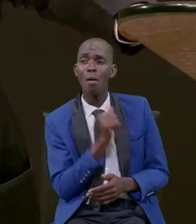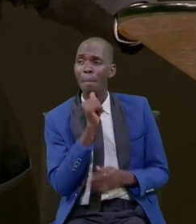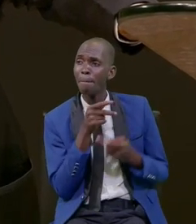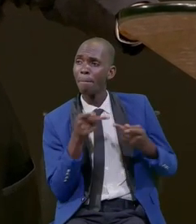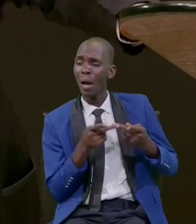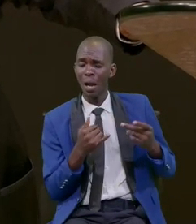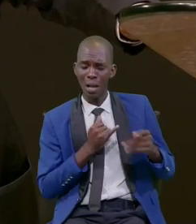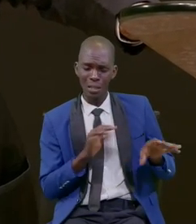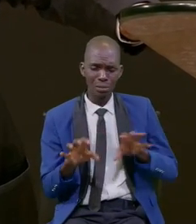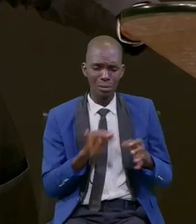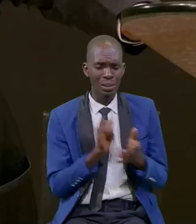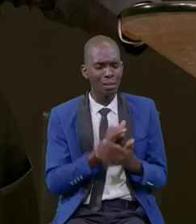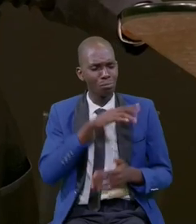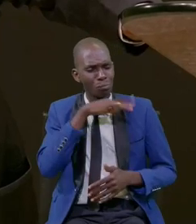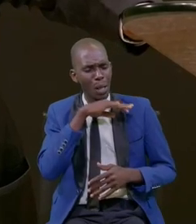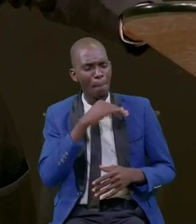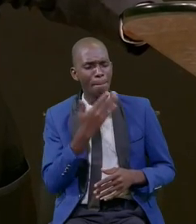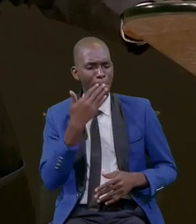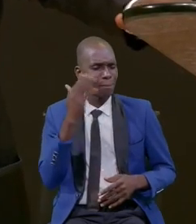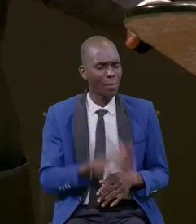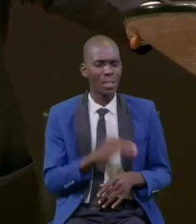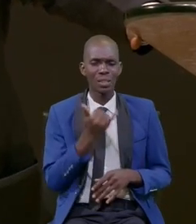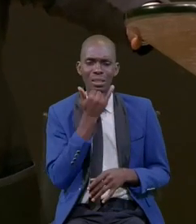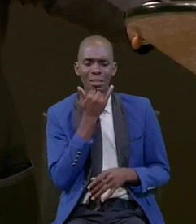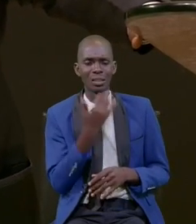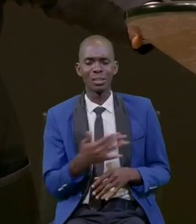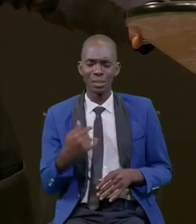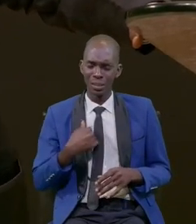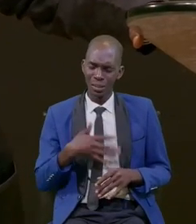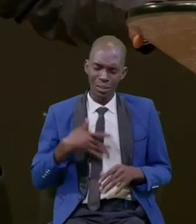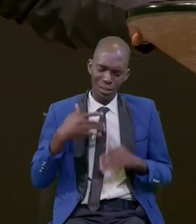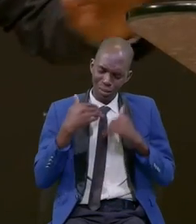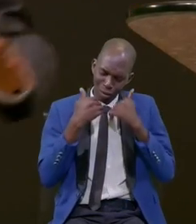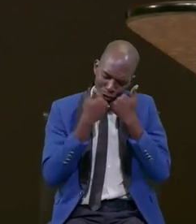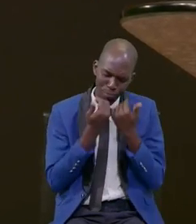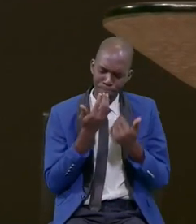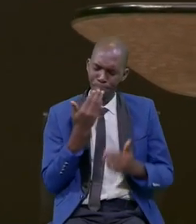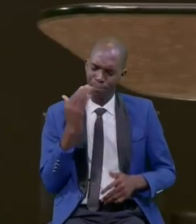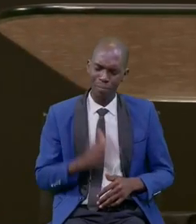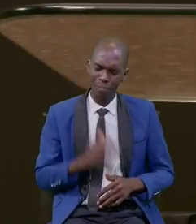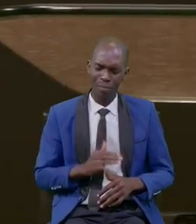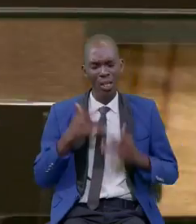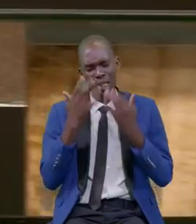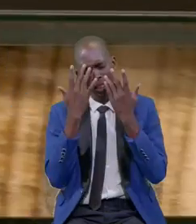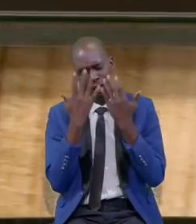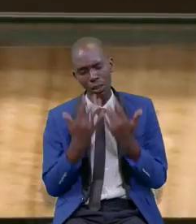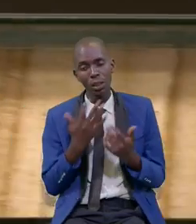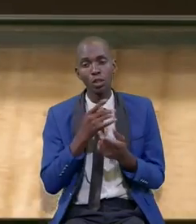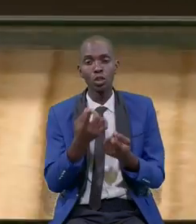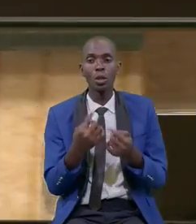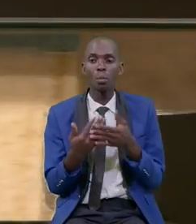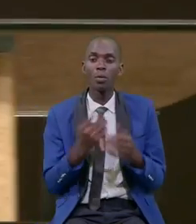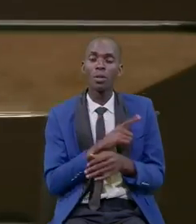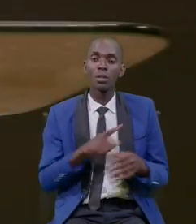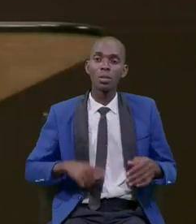et j'ai fait ces choses terribles, obscènes, sales? Vous en êtes honte. Et vous en avez honte,